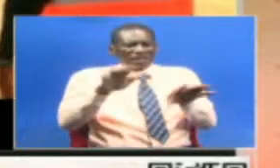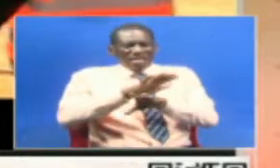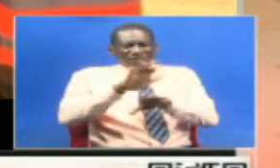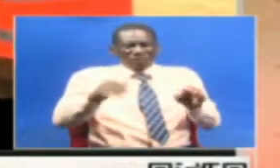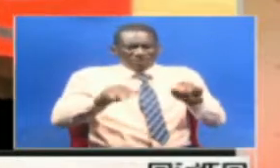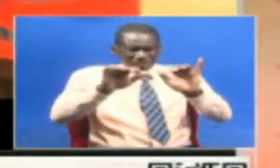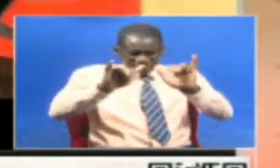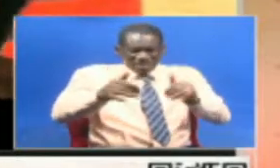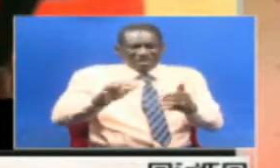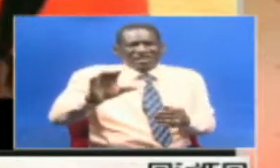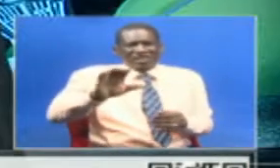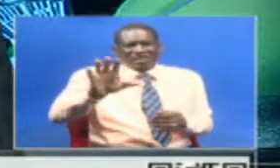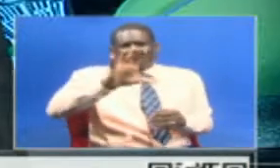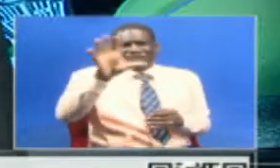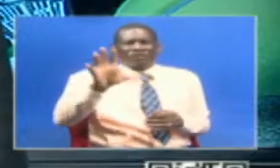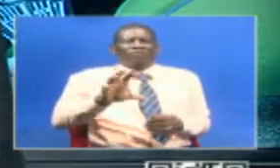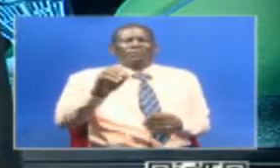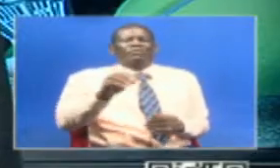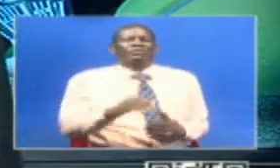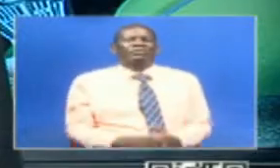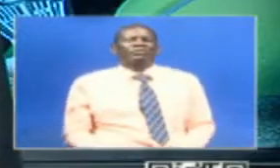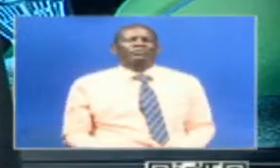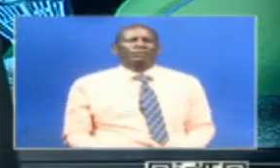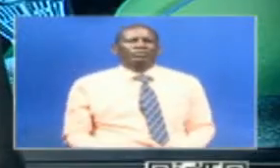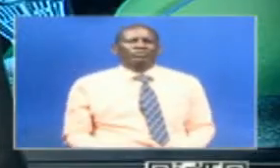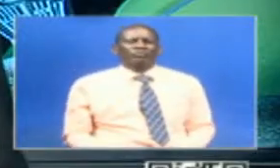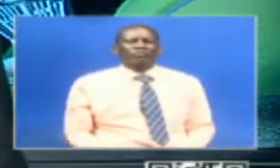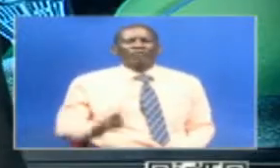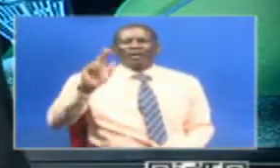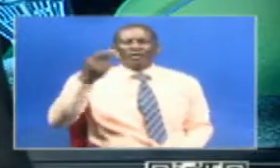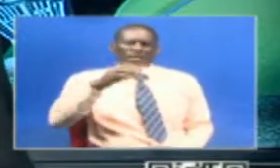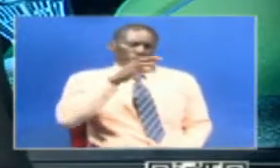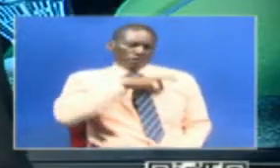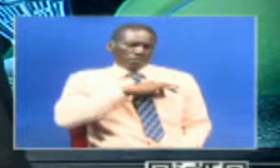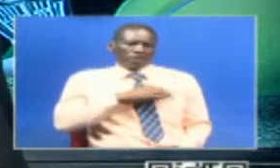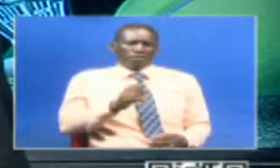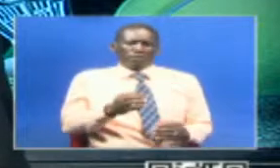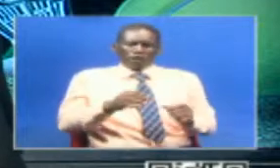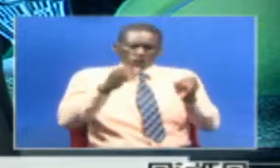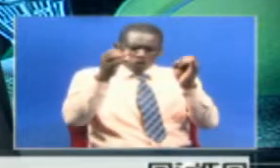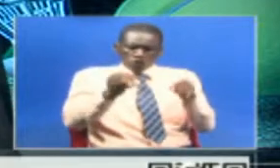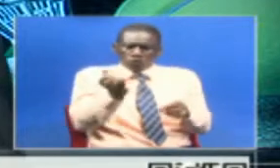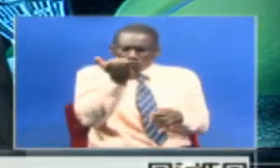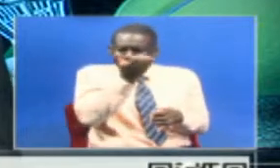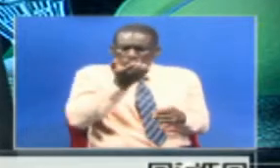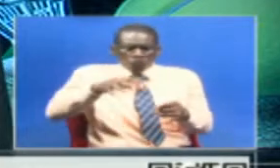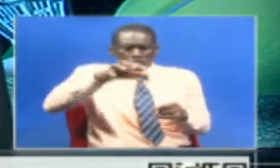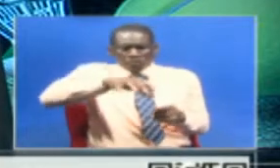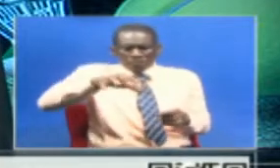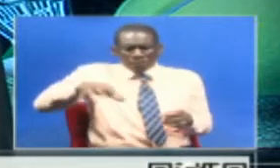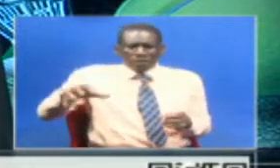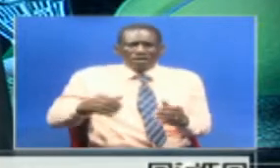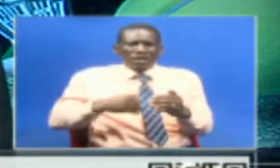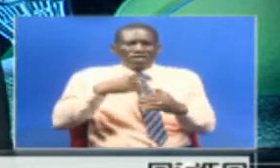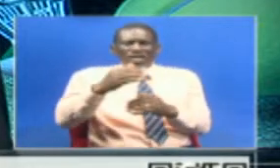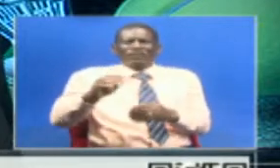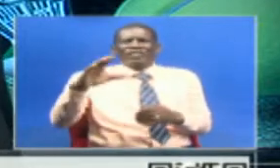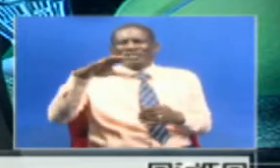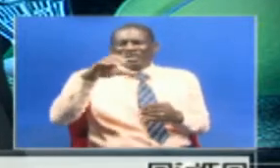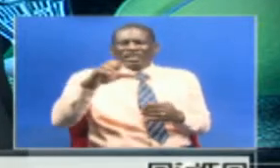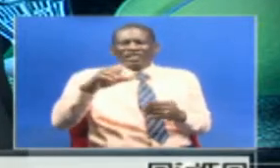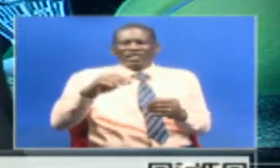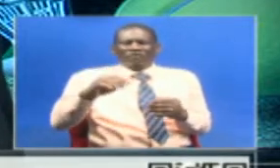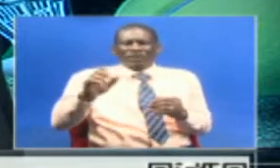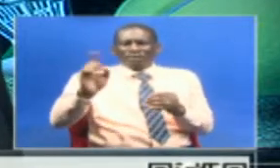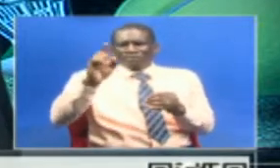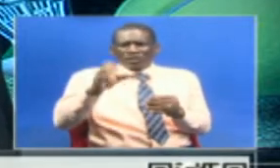Afrika zilibakia Kenya. Kenya itanufaika na ukumbi wa kisasa wa mpira kikapu baada ya wizara ya michezo kwa chini